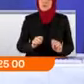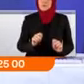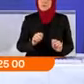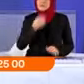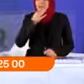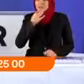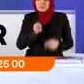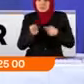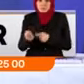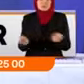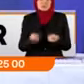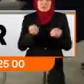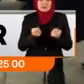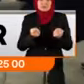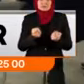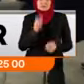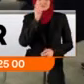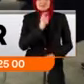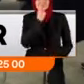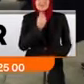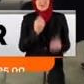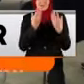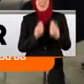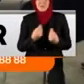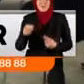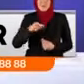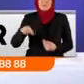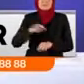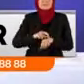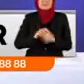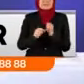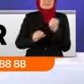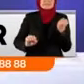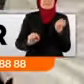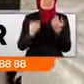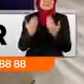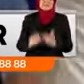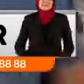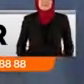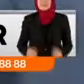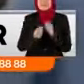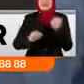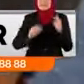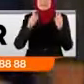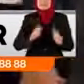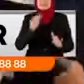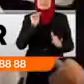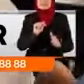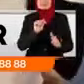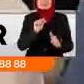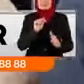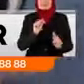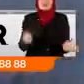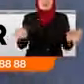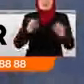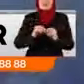sertleştiği Herkesin sinirleri gerildi Ne diyorsunuz Efendi siyasi oyun mu oynuyorsunuz Ben de gerginliğin adresi toplu taşıma